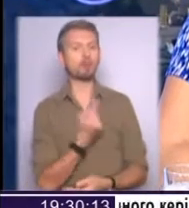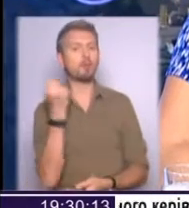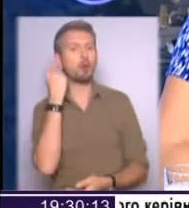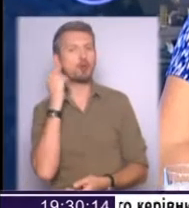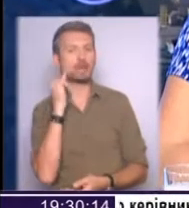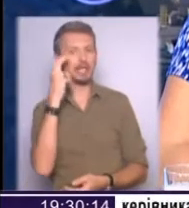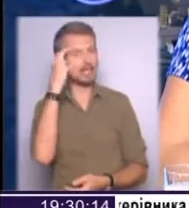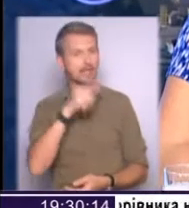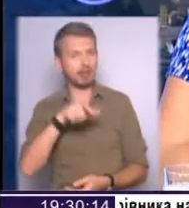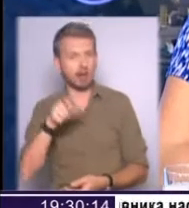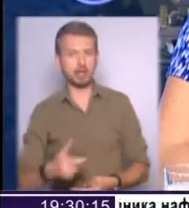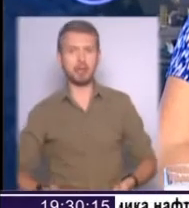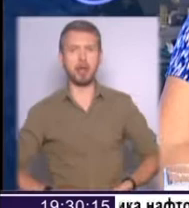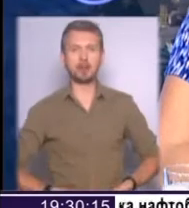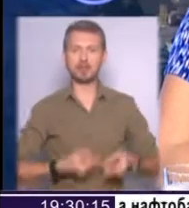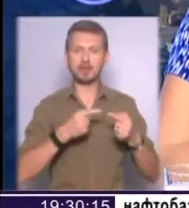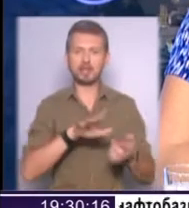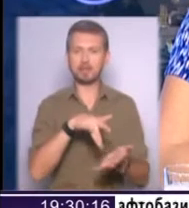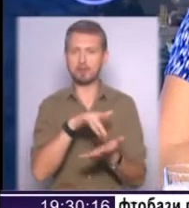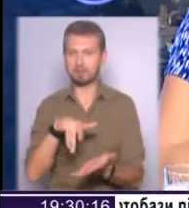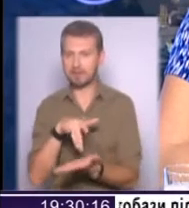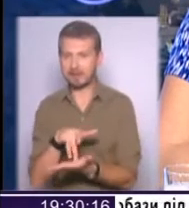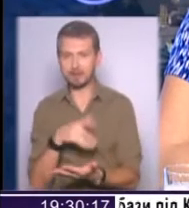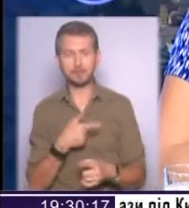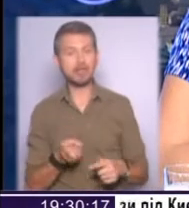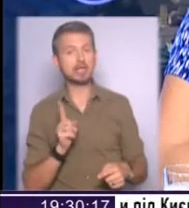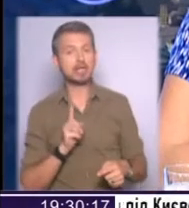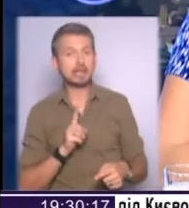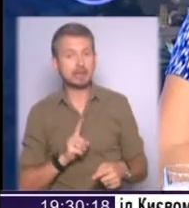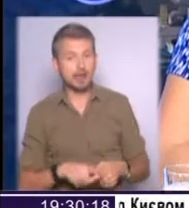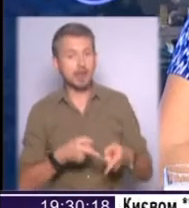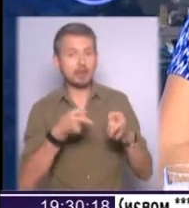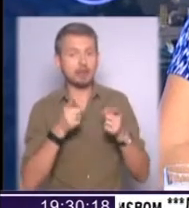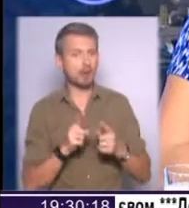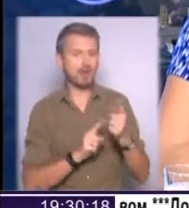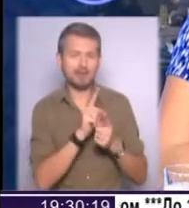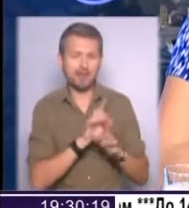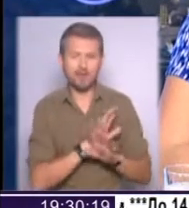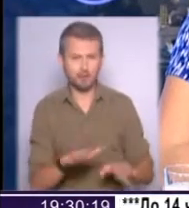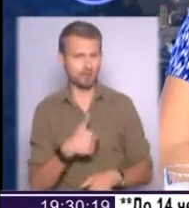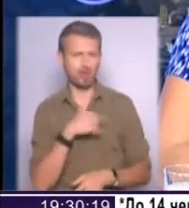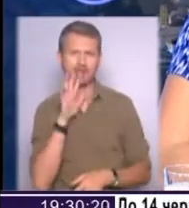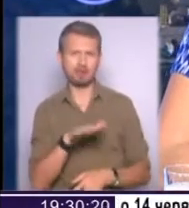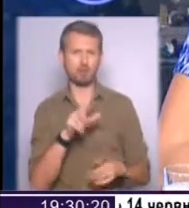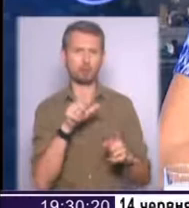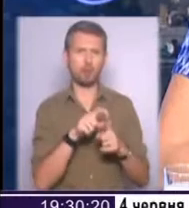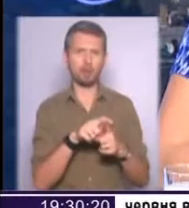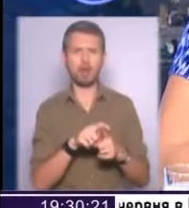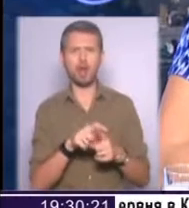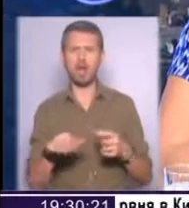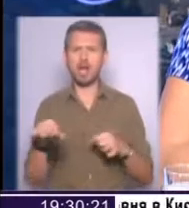і мешканці інших міст. Це насправді не є реформа. Я дуже не люблю слів